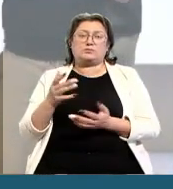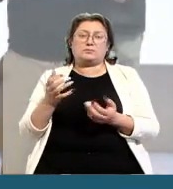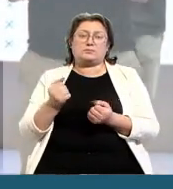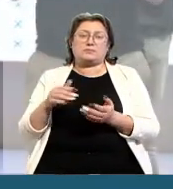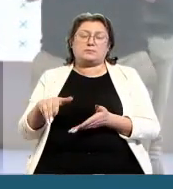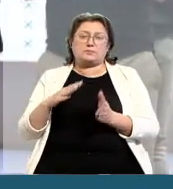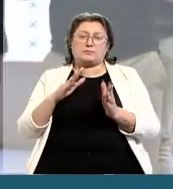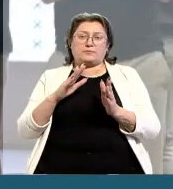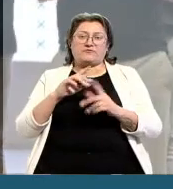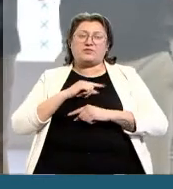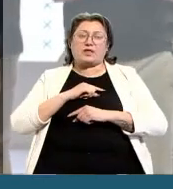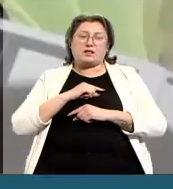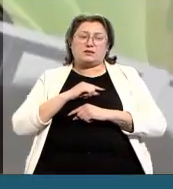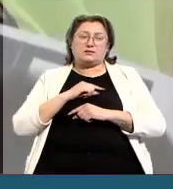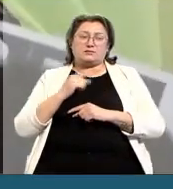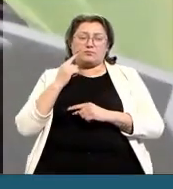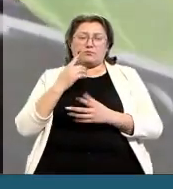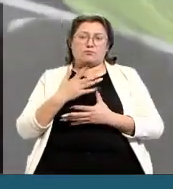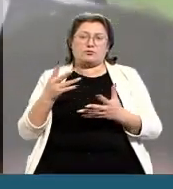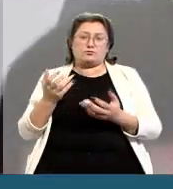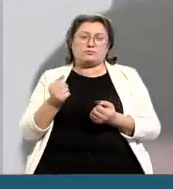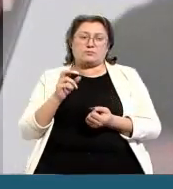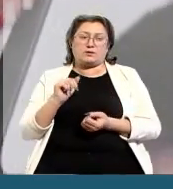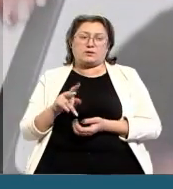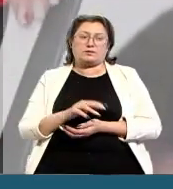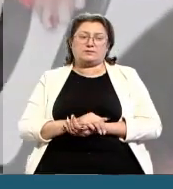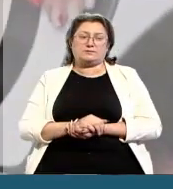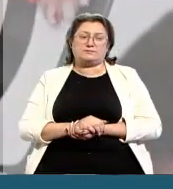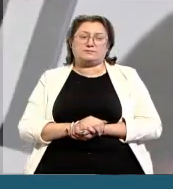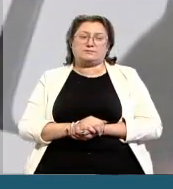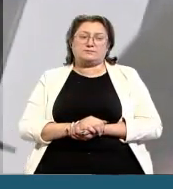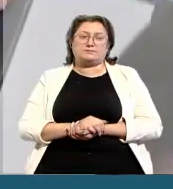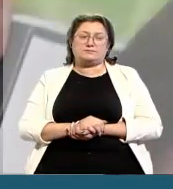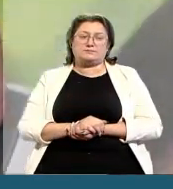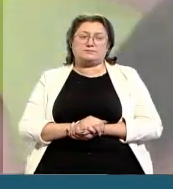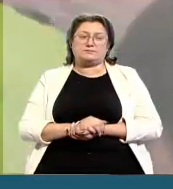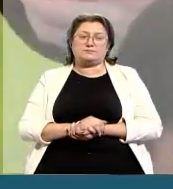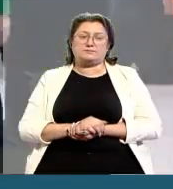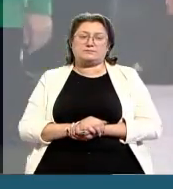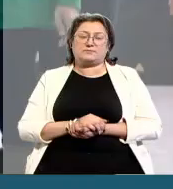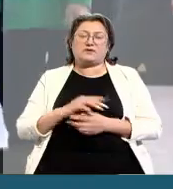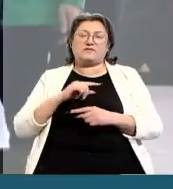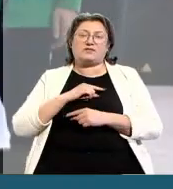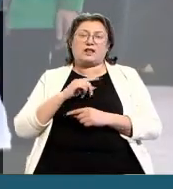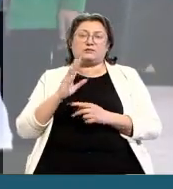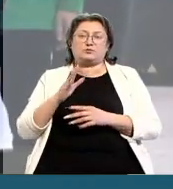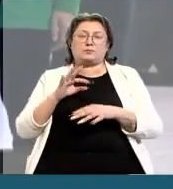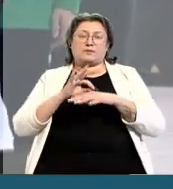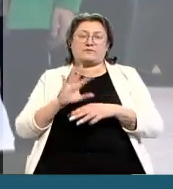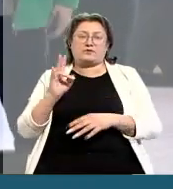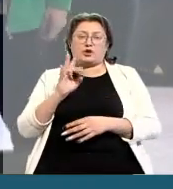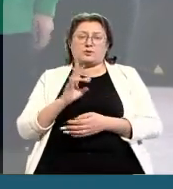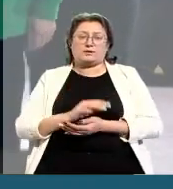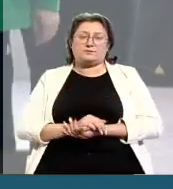Қостанай, Жангелдин, Қарасу командалар жоғары ұпай жинап финалға жолдамалды. Ақтық кезең қараша айна жоспарлануда. Ақбота